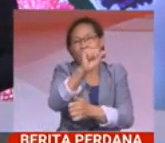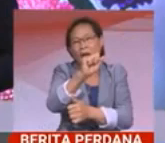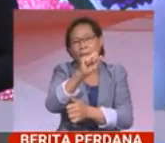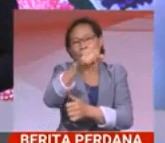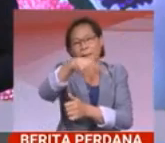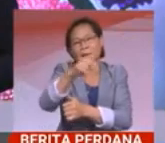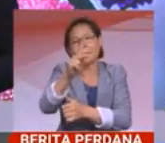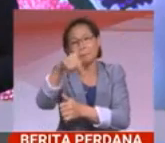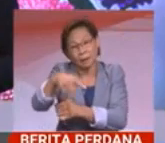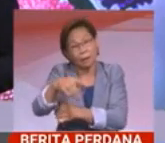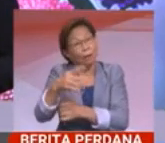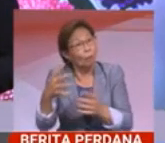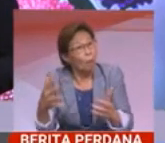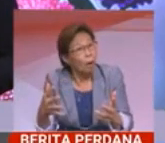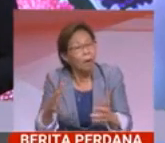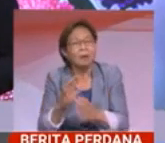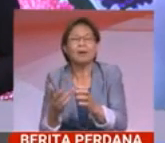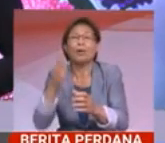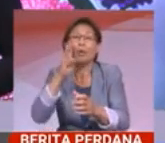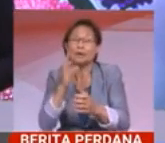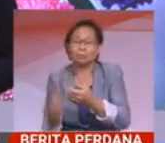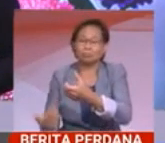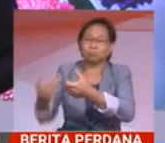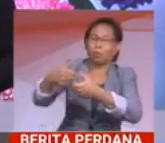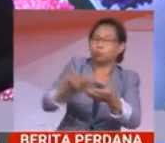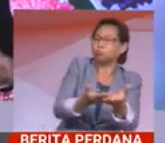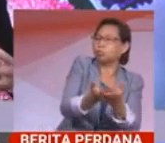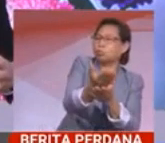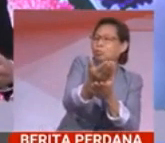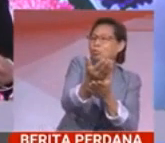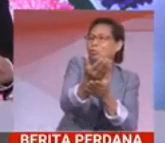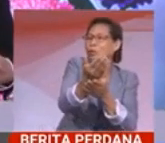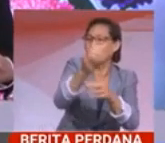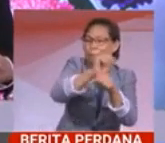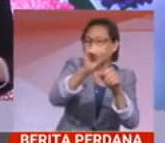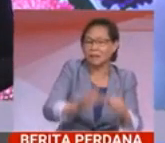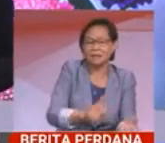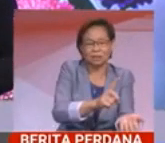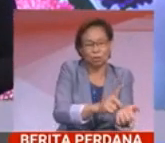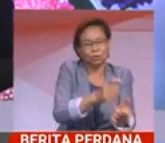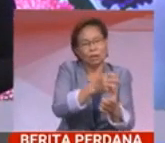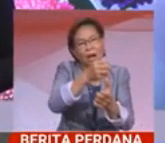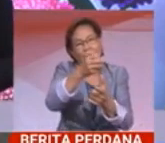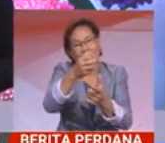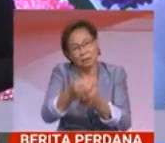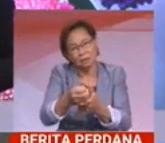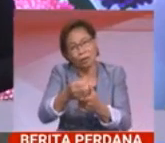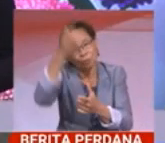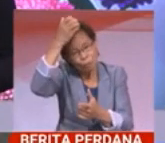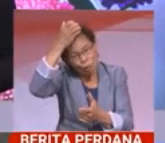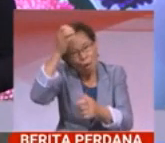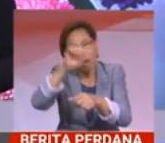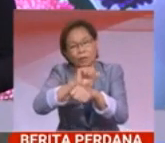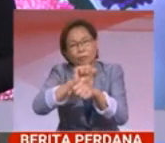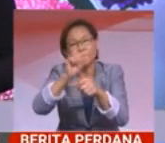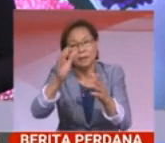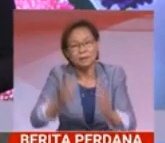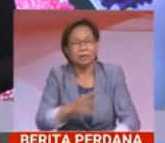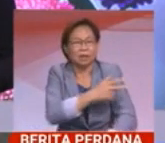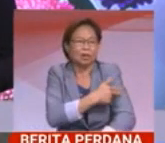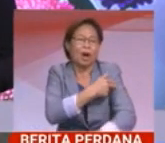pergerakan pikir ini dengan pelibatan secara langsung sebagai barisan hadapan maupun tanggung jawab dalam